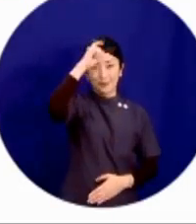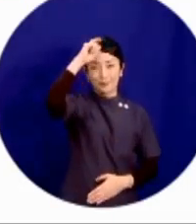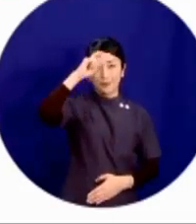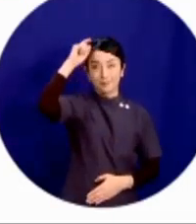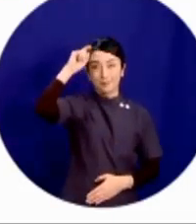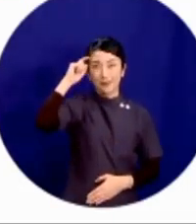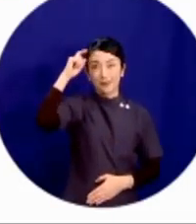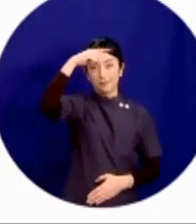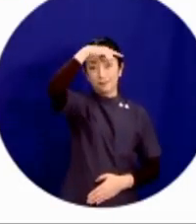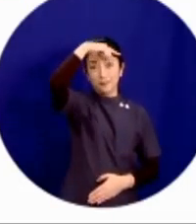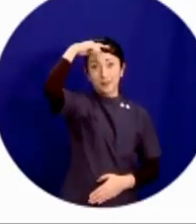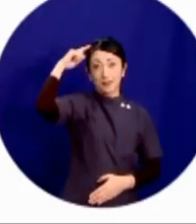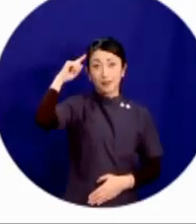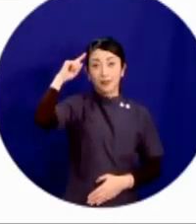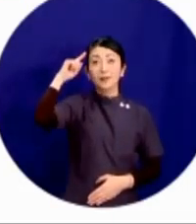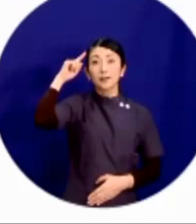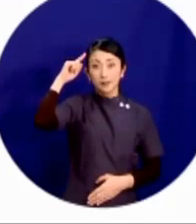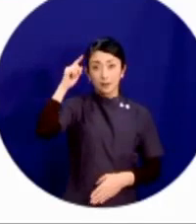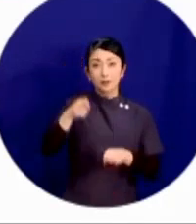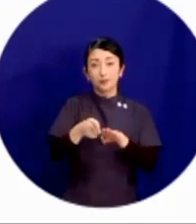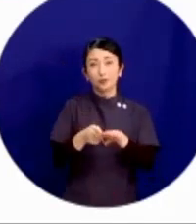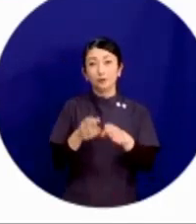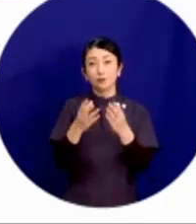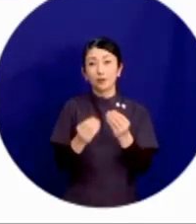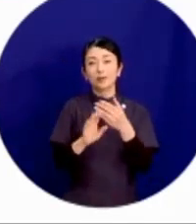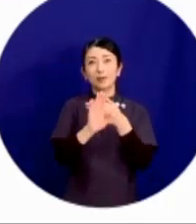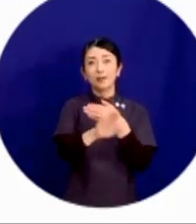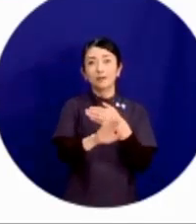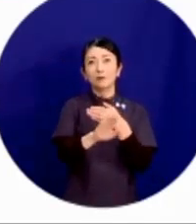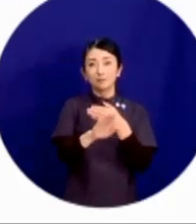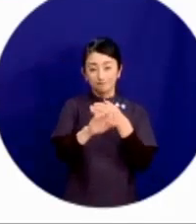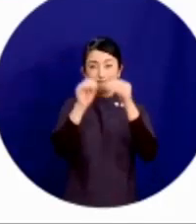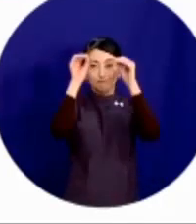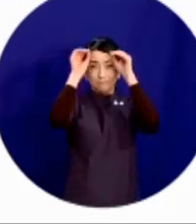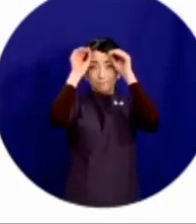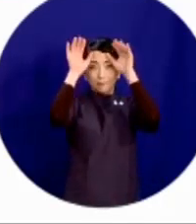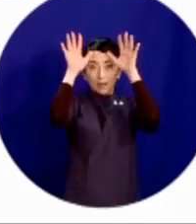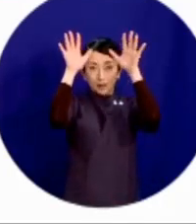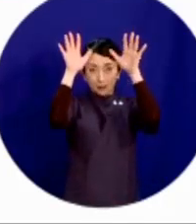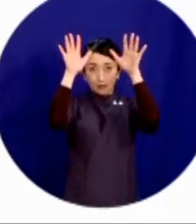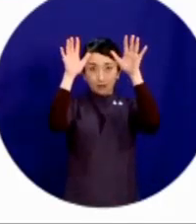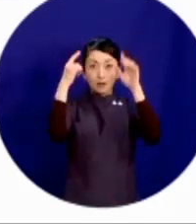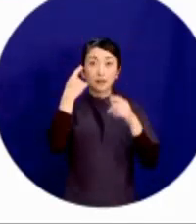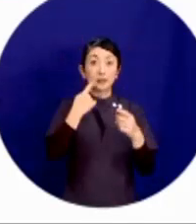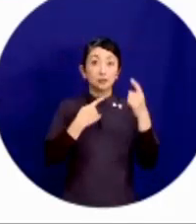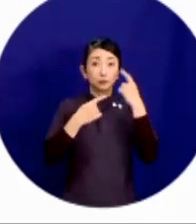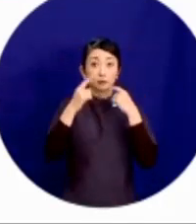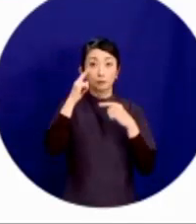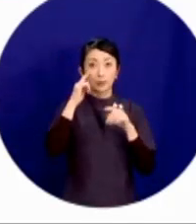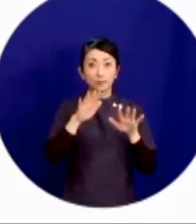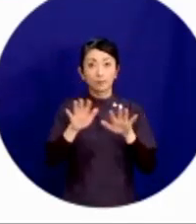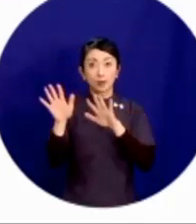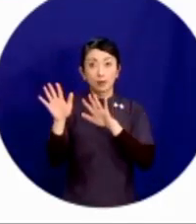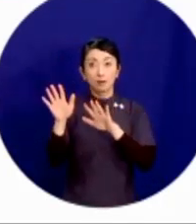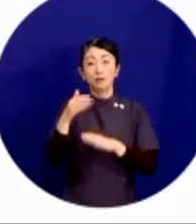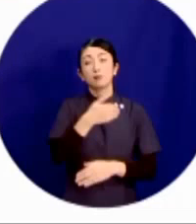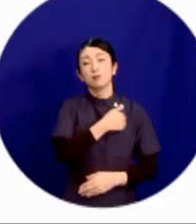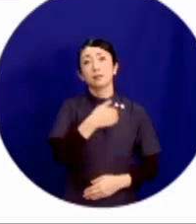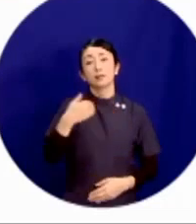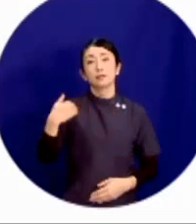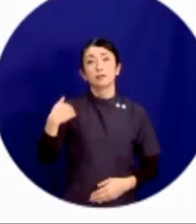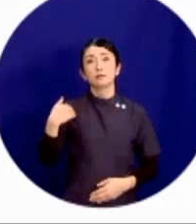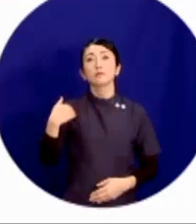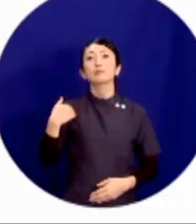るラインになりますので、その後は髪の毛が生えれば、皮膚のラインは消えるということで、額